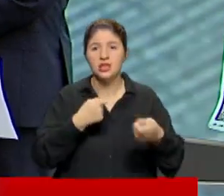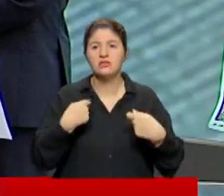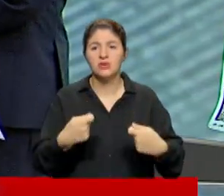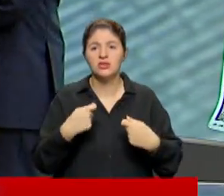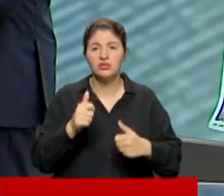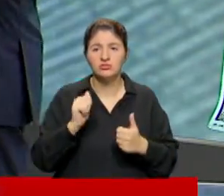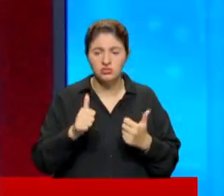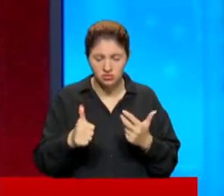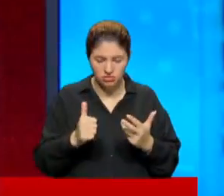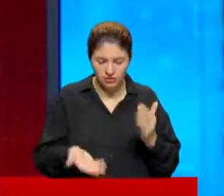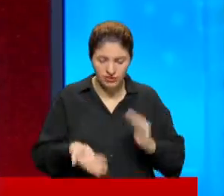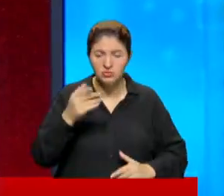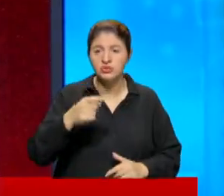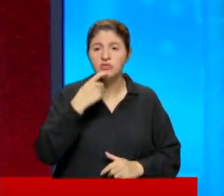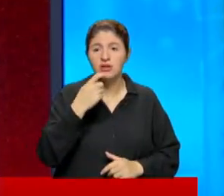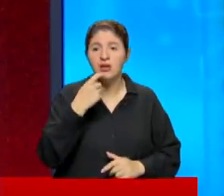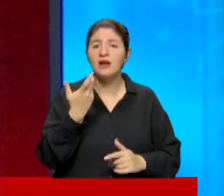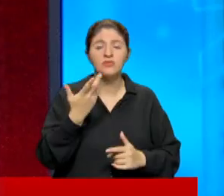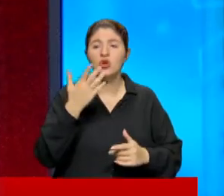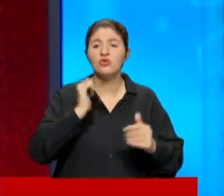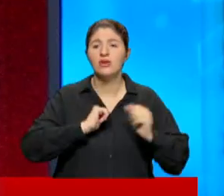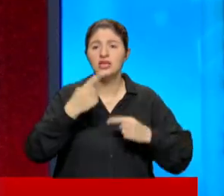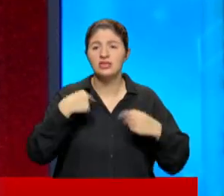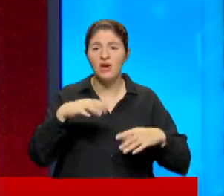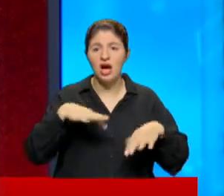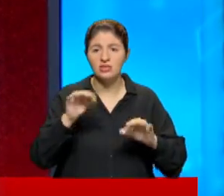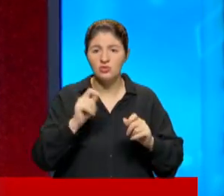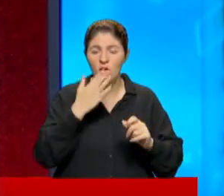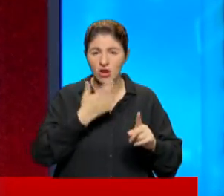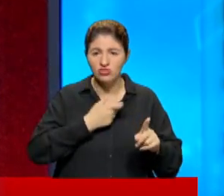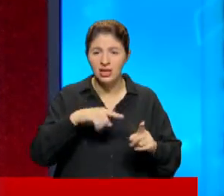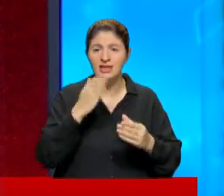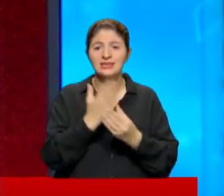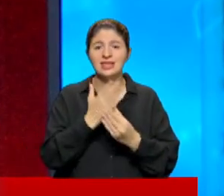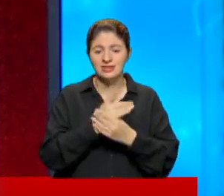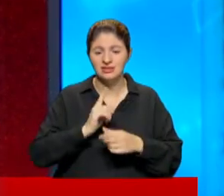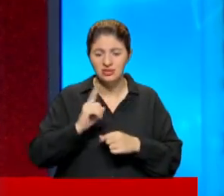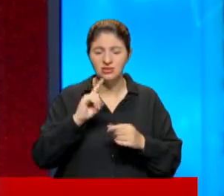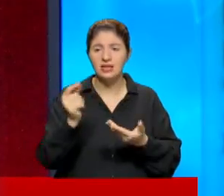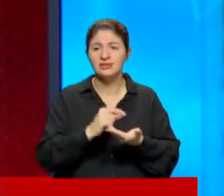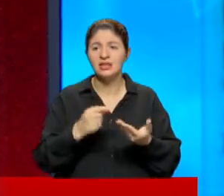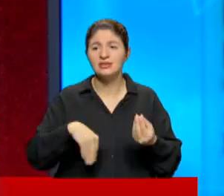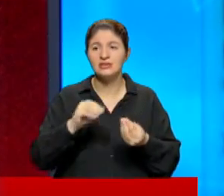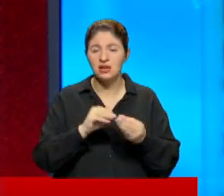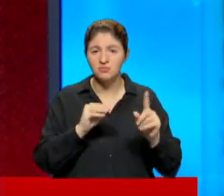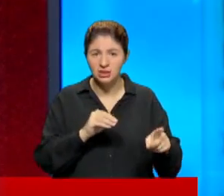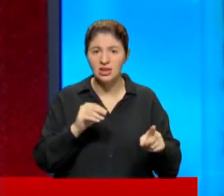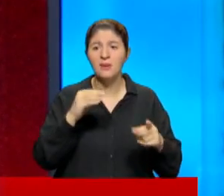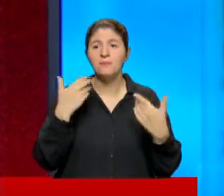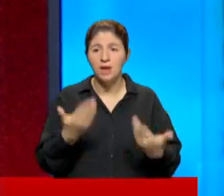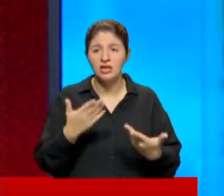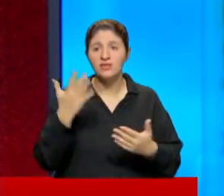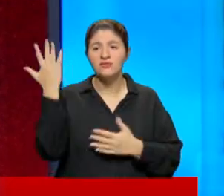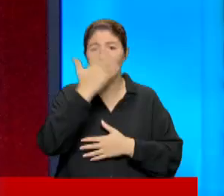maliyetleri her geçen gün artıyor Bu yıl üniversite sınavına hazırlanacak olan öğrenciler Dershane ve test kitapları zamlarını Eee maalesef